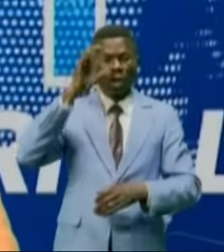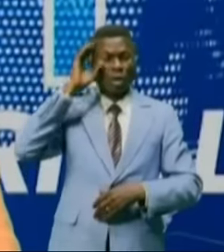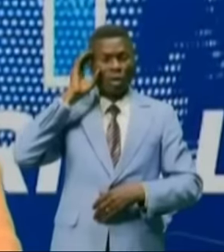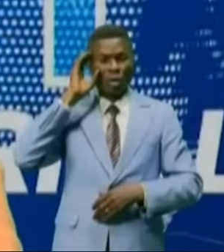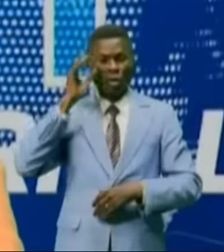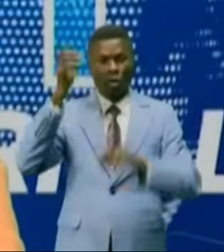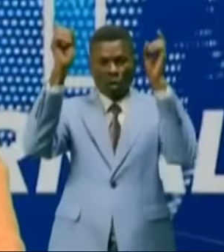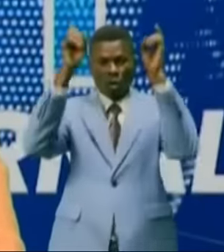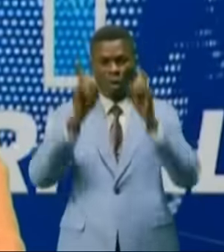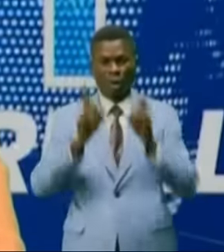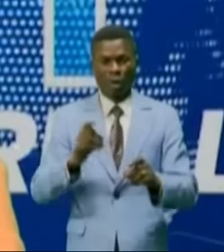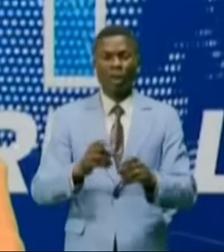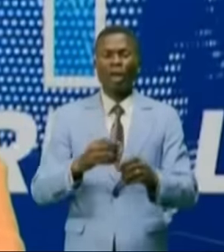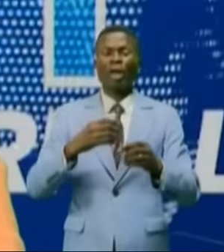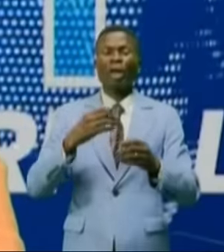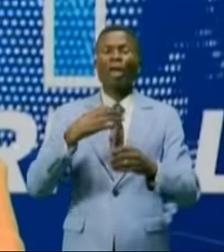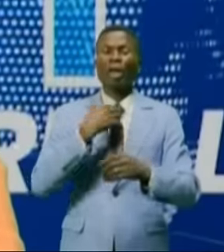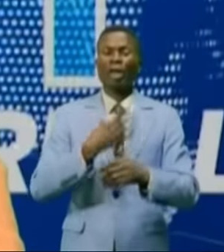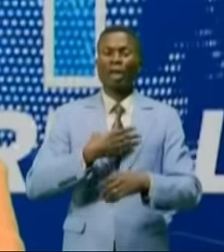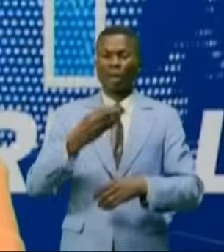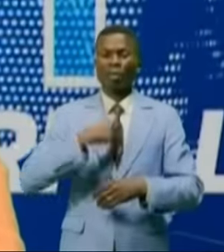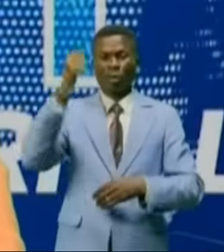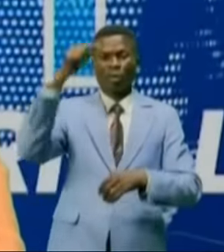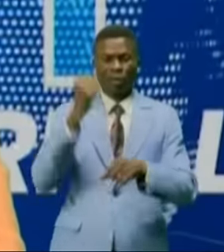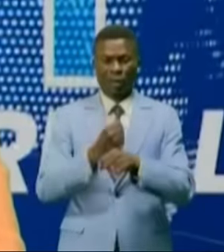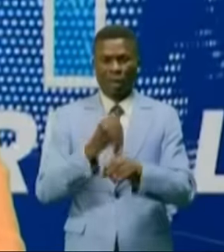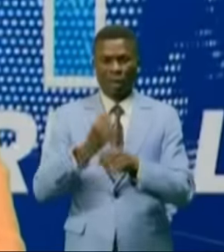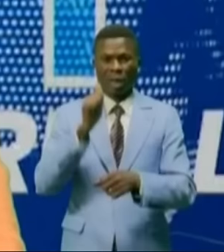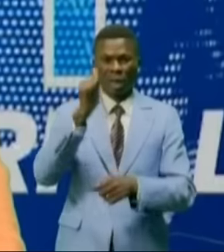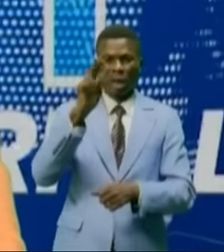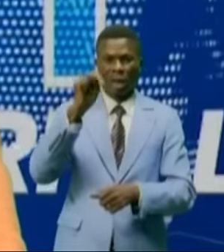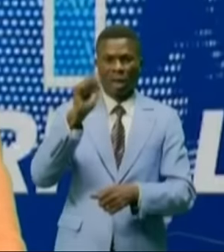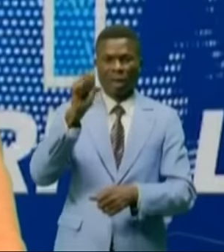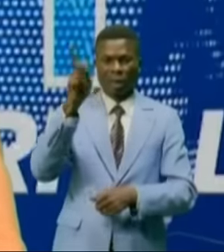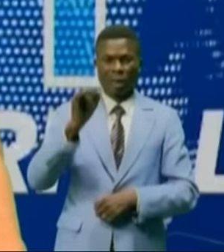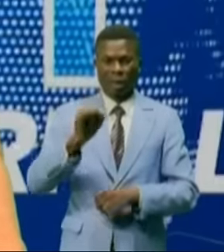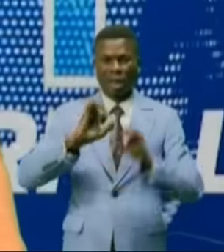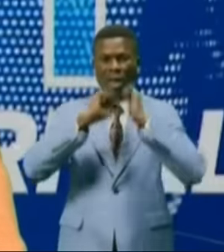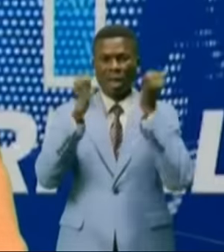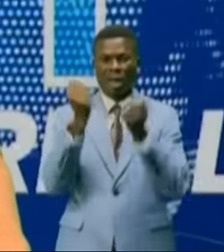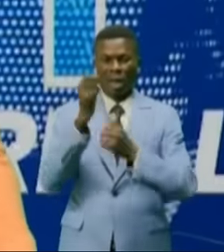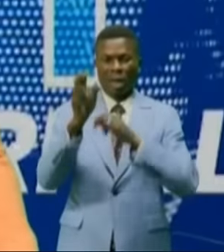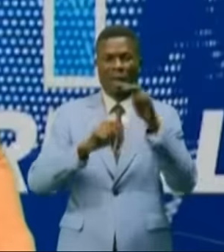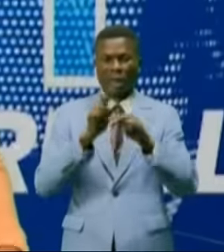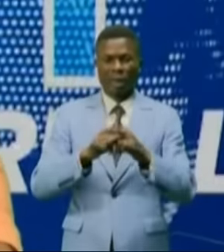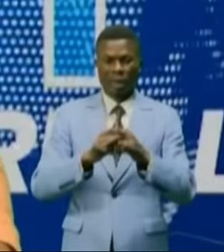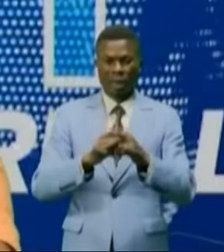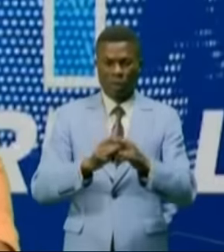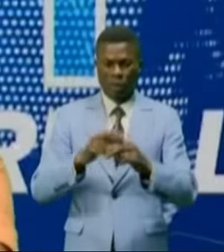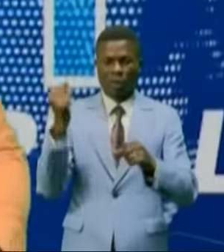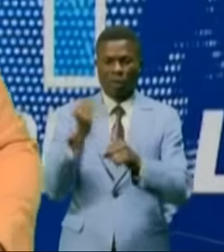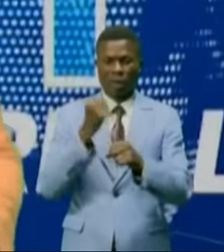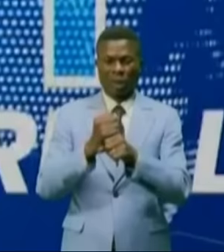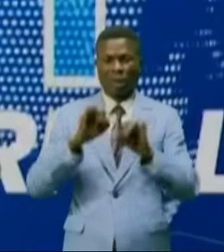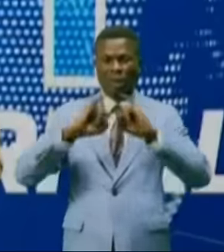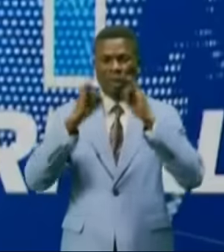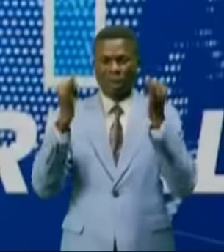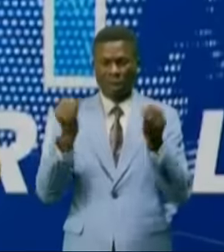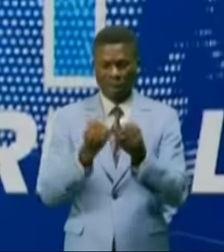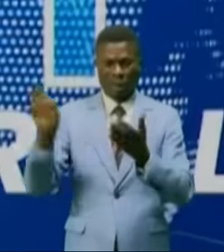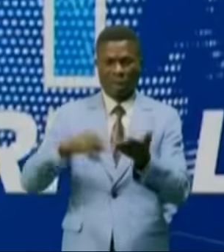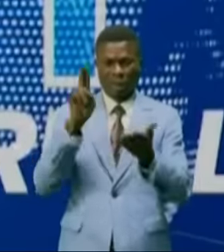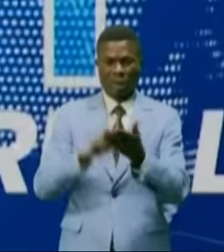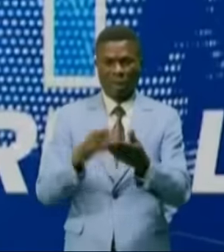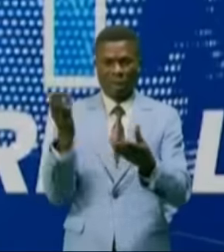les investissements tenu à Séoul, la NAPI, l'Agence nationale pour la promotion de l'investissement, et son équivalent coréen ont signé